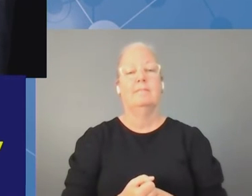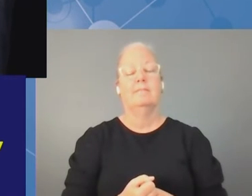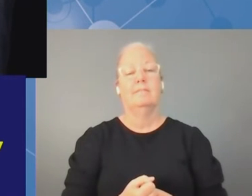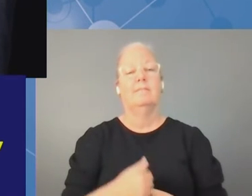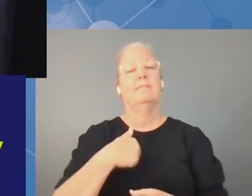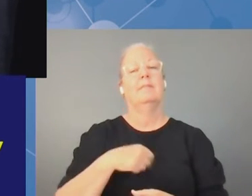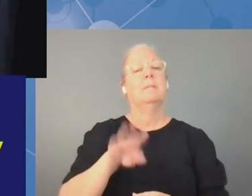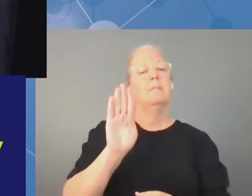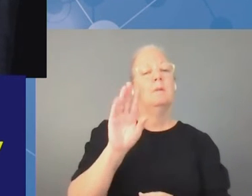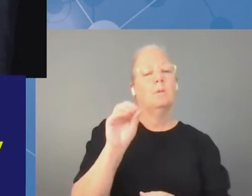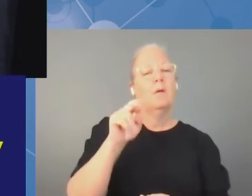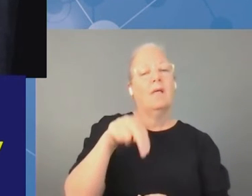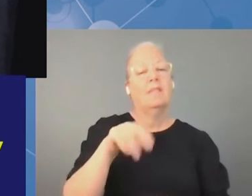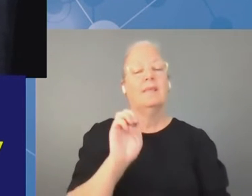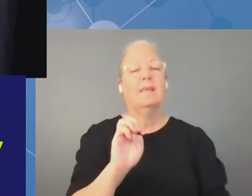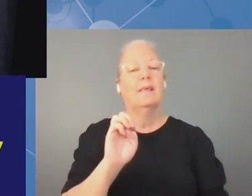голосом